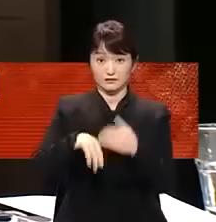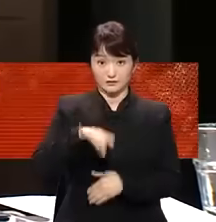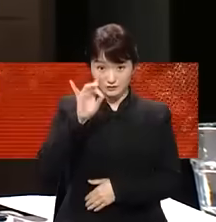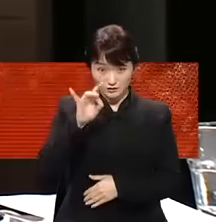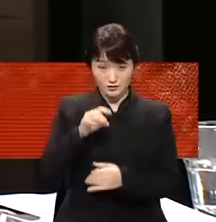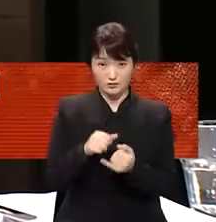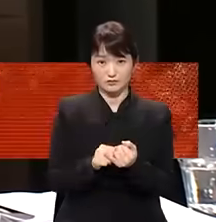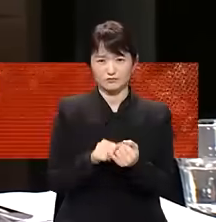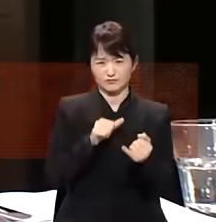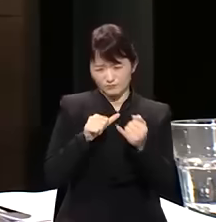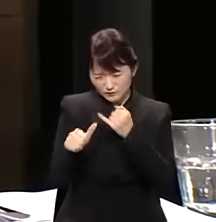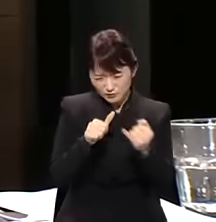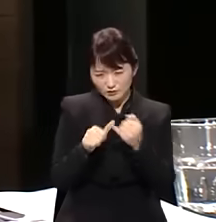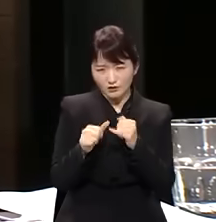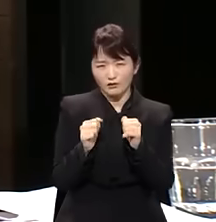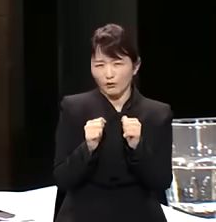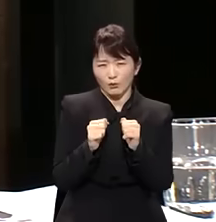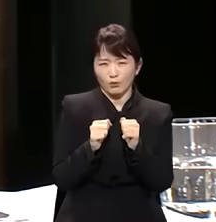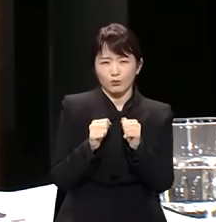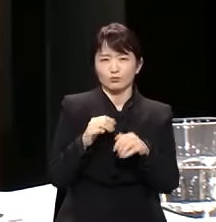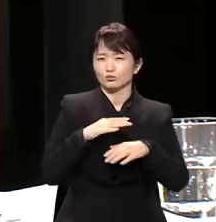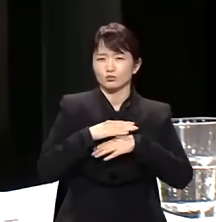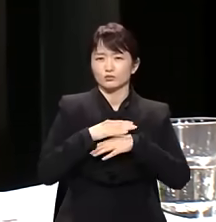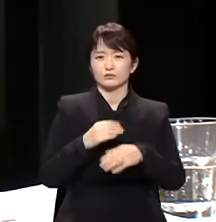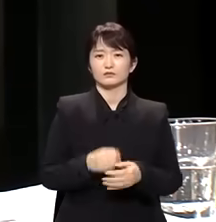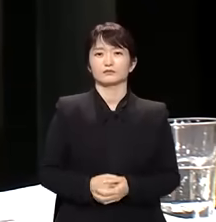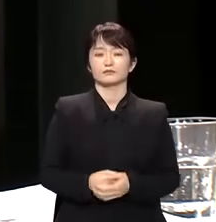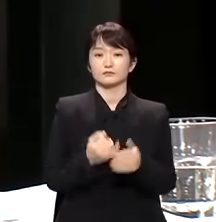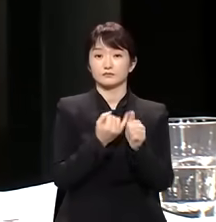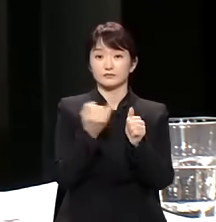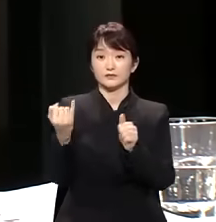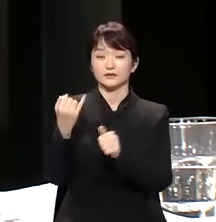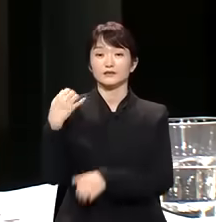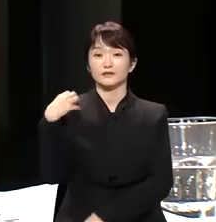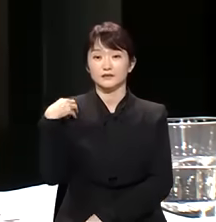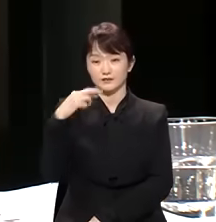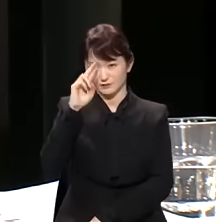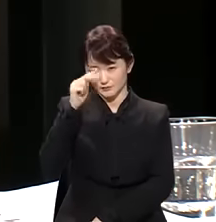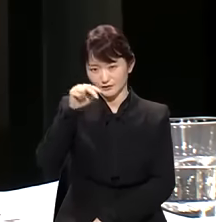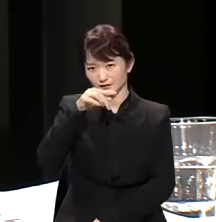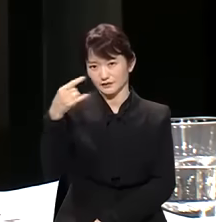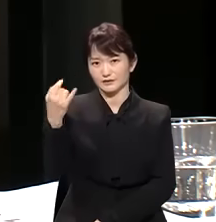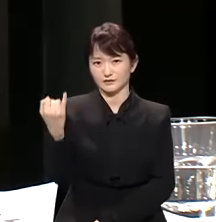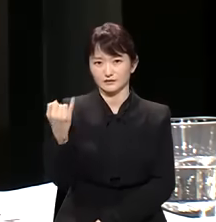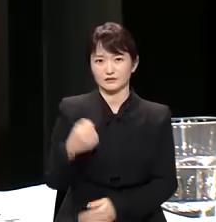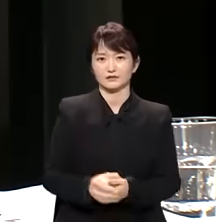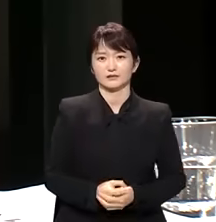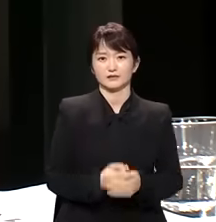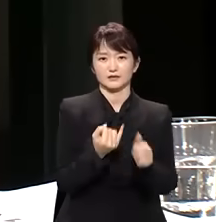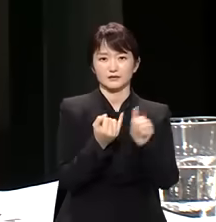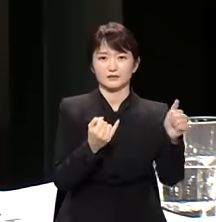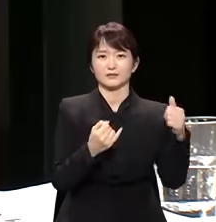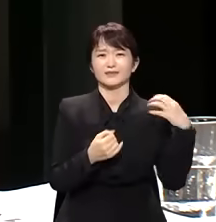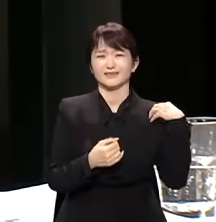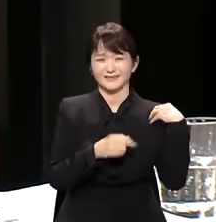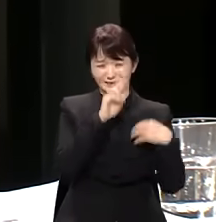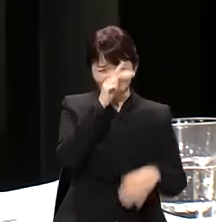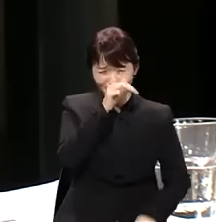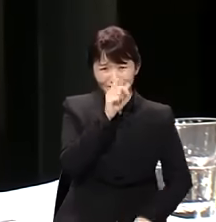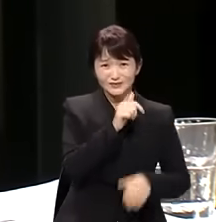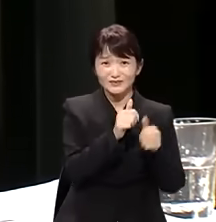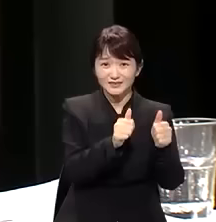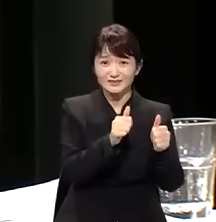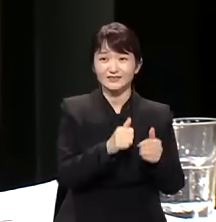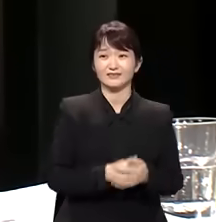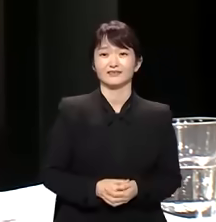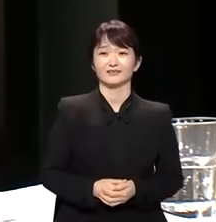싸움 아주 살벌 했다는 겁니다 자 아내 역할에 박상희 교수님 남편 할래 박지훈 변사 오늘은